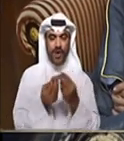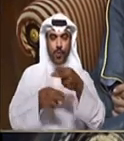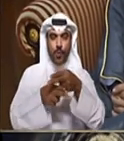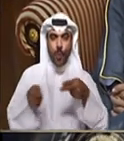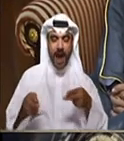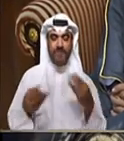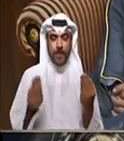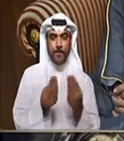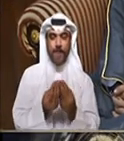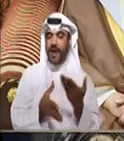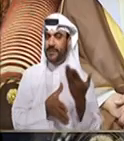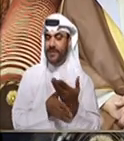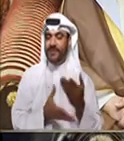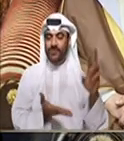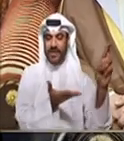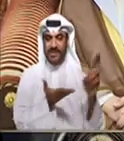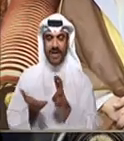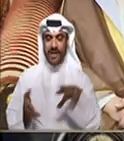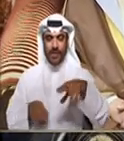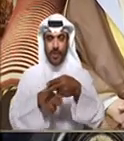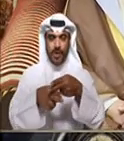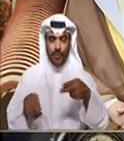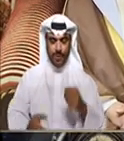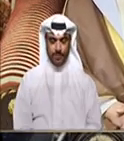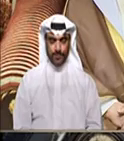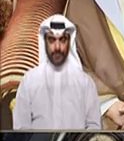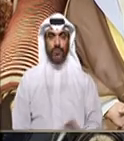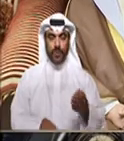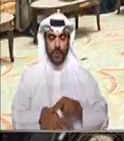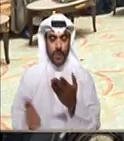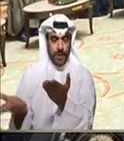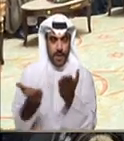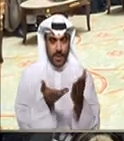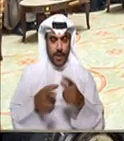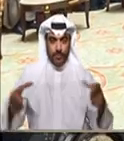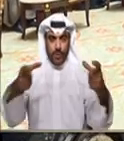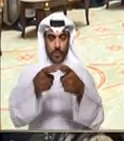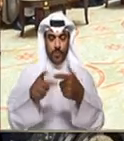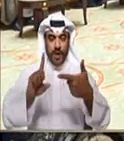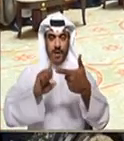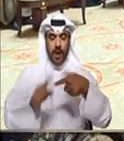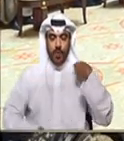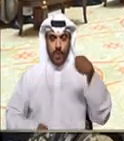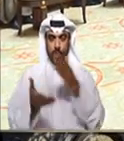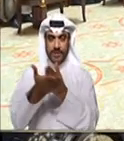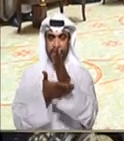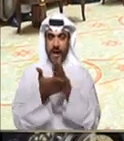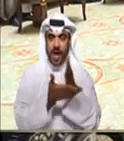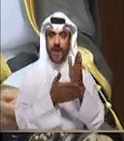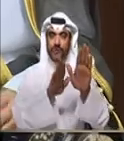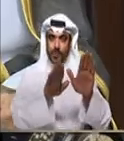والوفد المرافق، وذلك بمناسبة زيارته للبلاد. حضر المقابلة نائب رئيس مجلس الوزراء ووزير